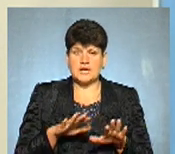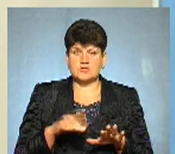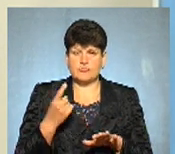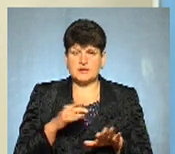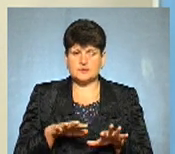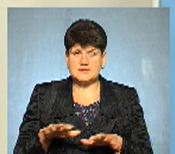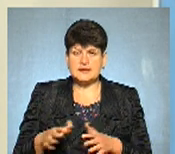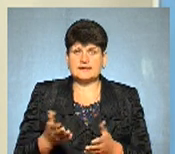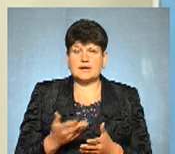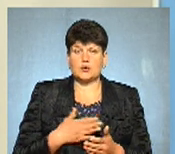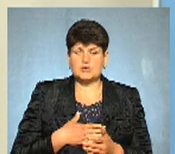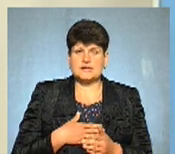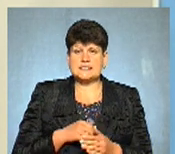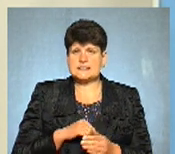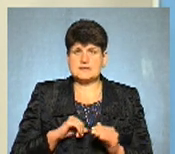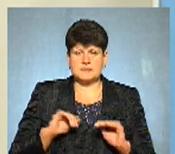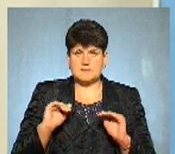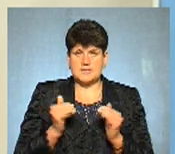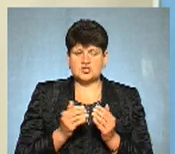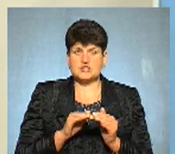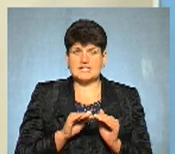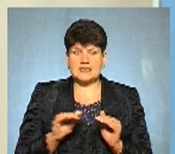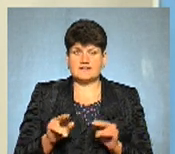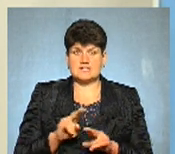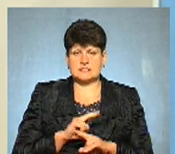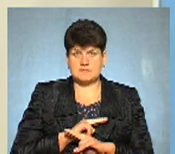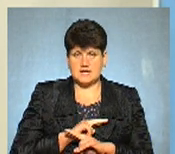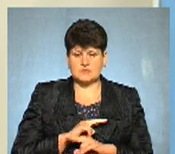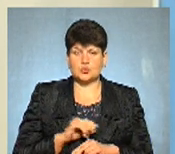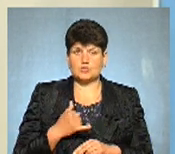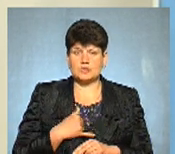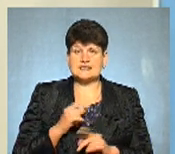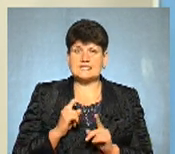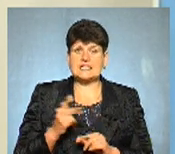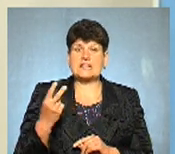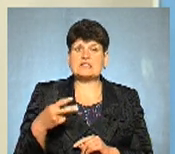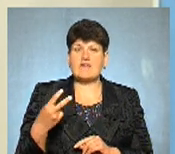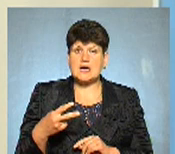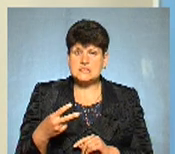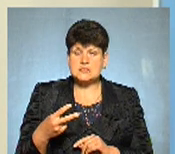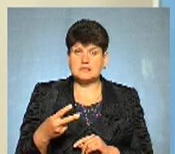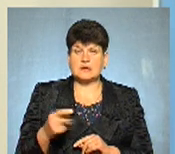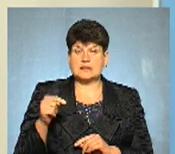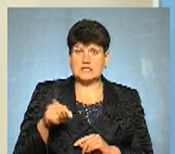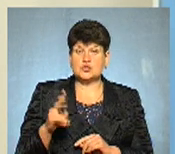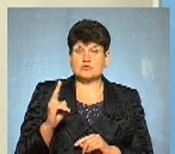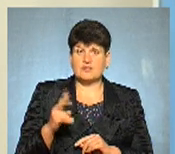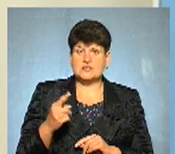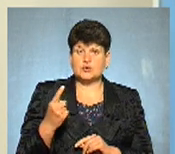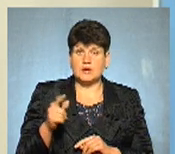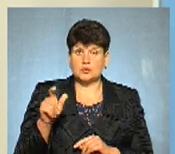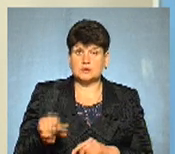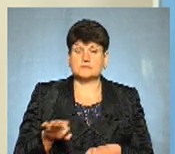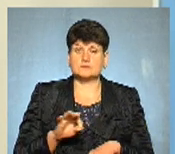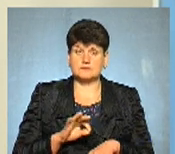в перших місцях, де в нас найнижчий рівень смертності, летальні випадки. У нас їх тільки 20 є. Порівняно з тим, що 1021 особа